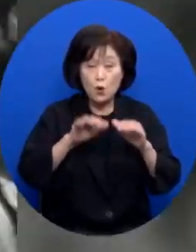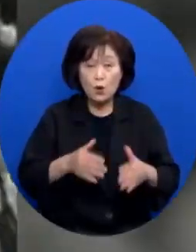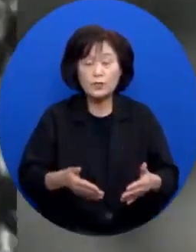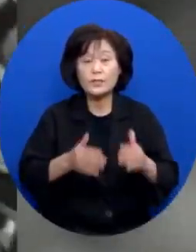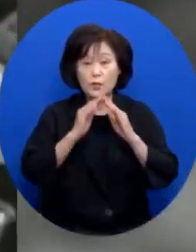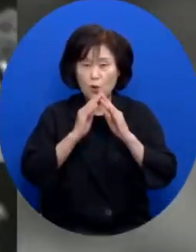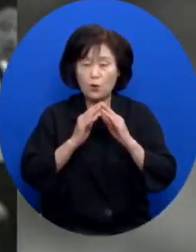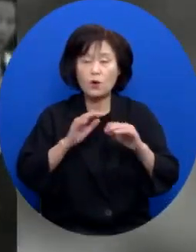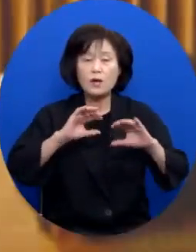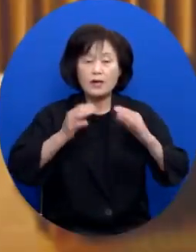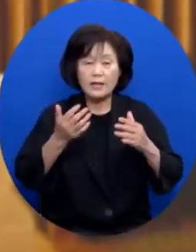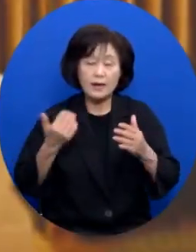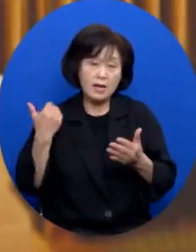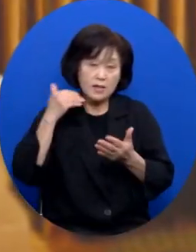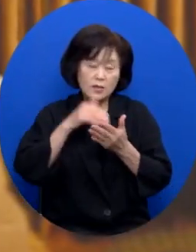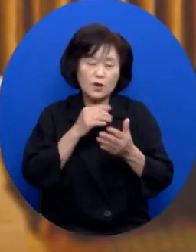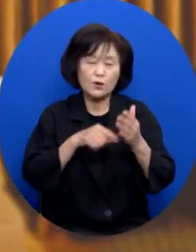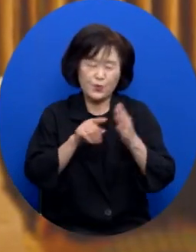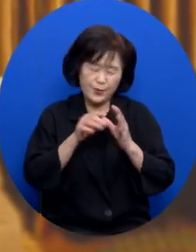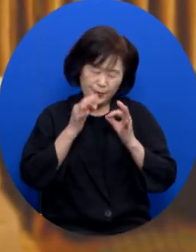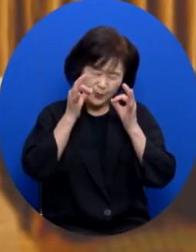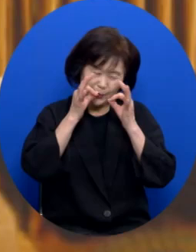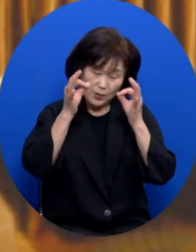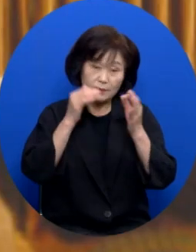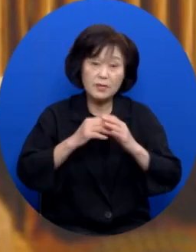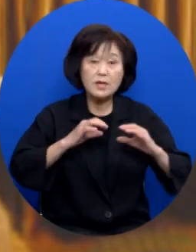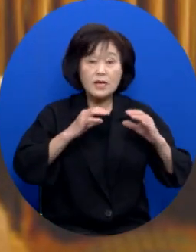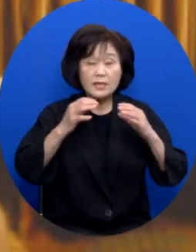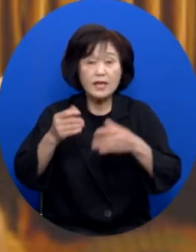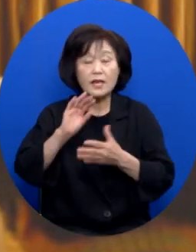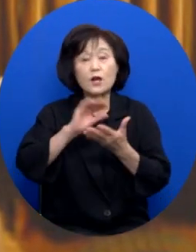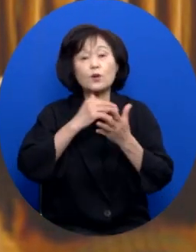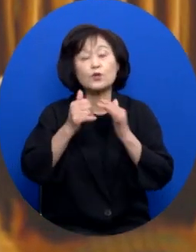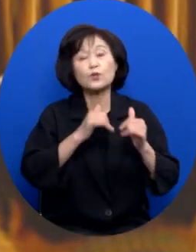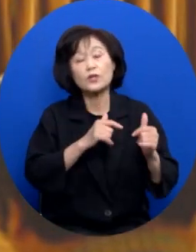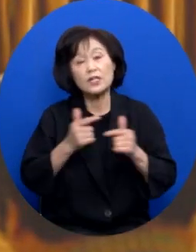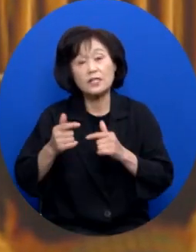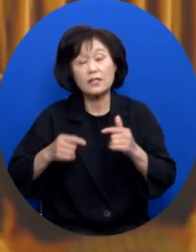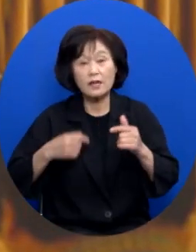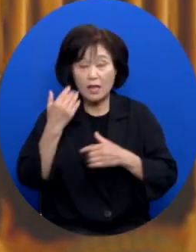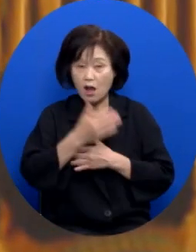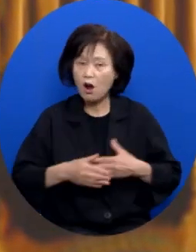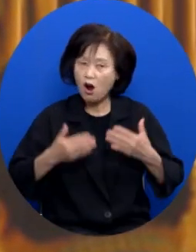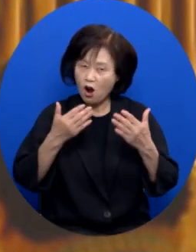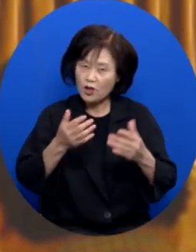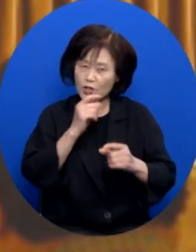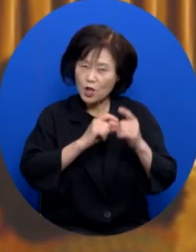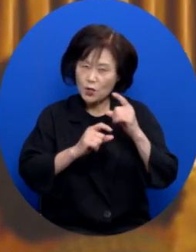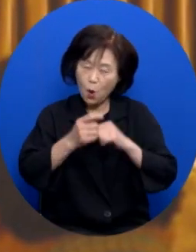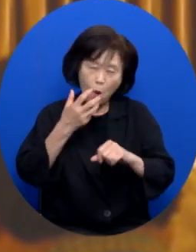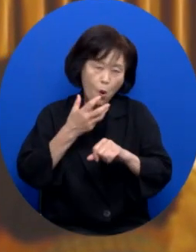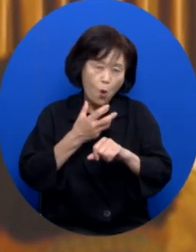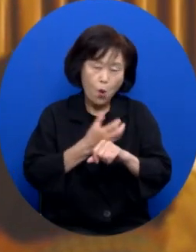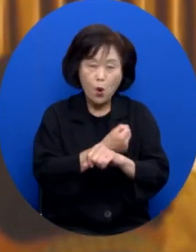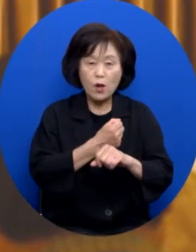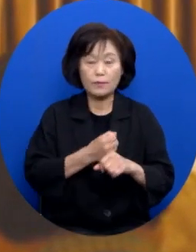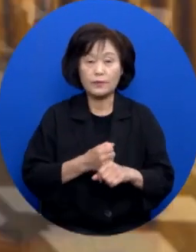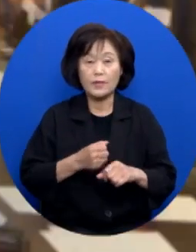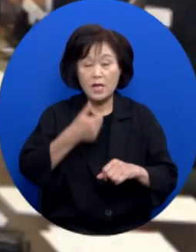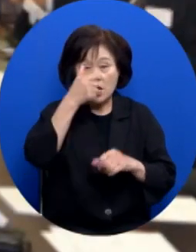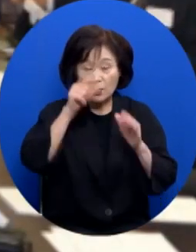위해 힘썼습니다 특히 전 세계 그리스도인들의 헌신은 더욱 빛을 발했습니다 기독교 세계